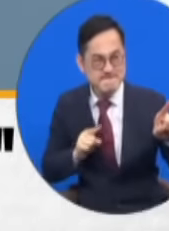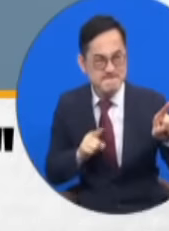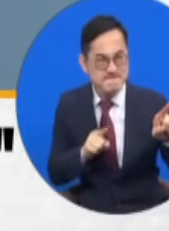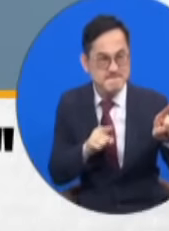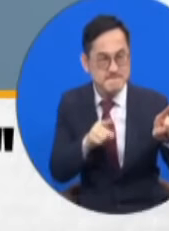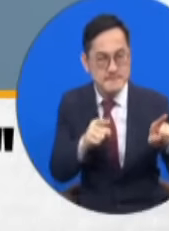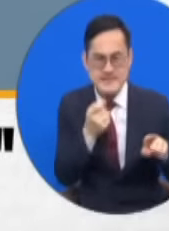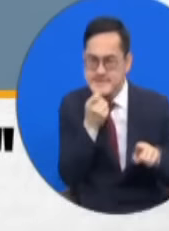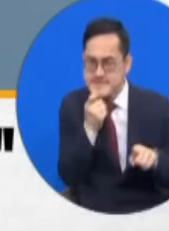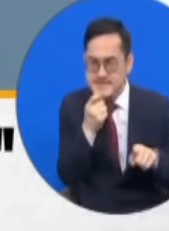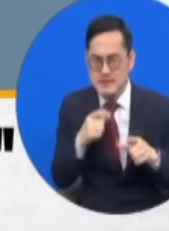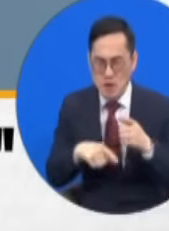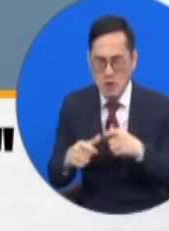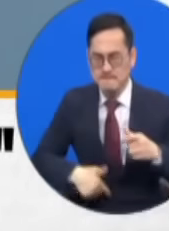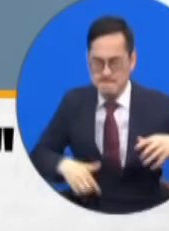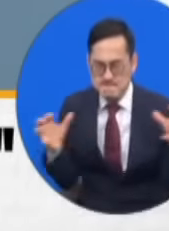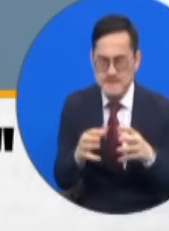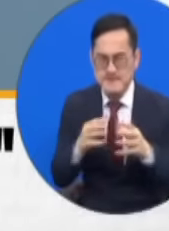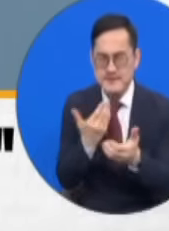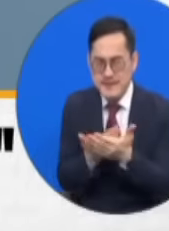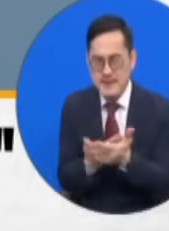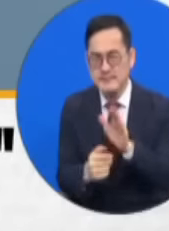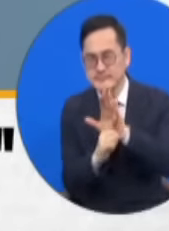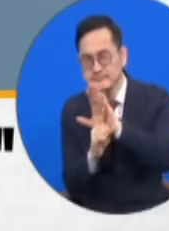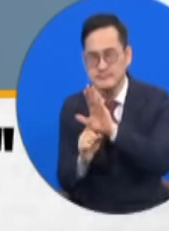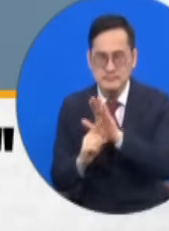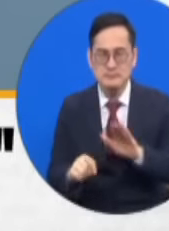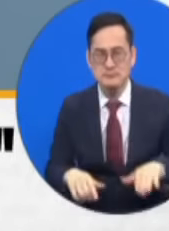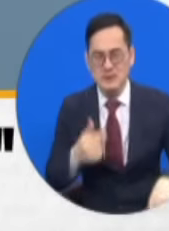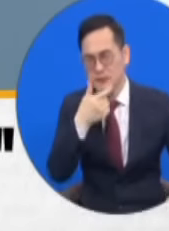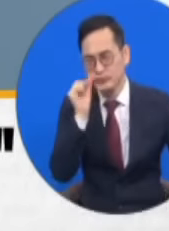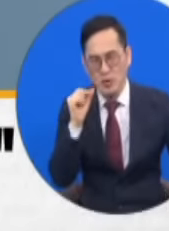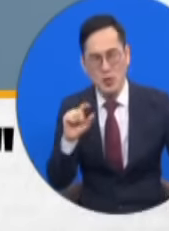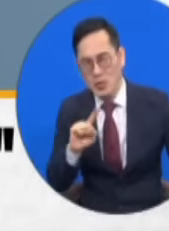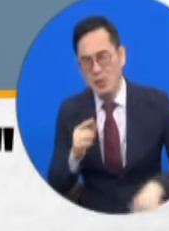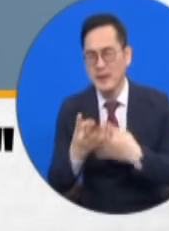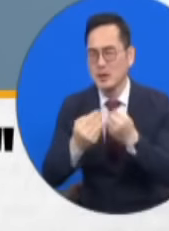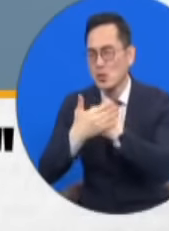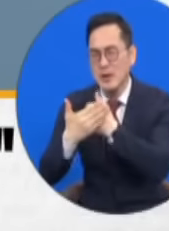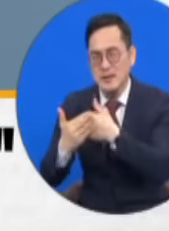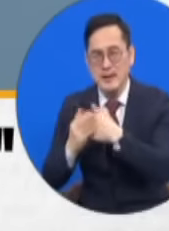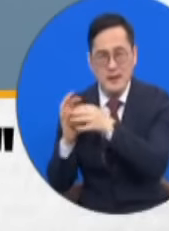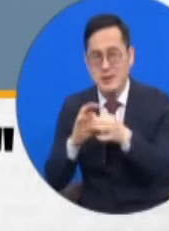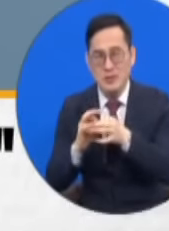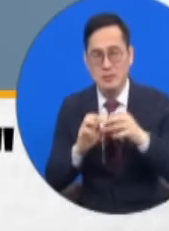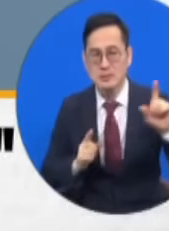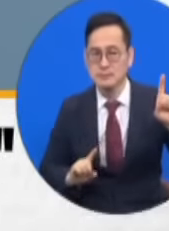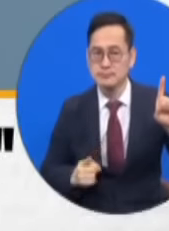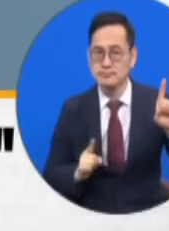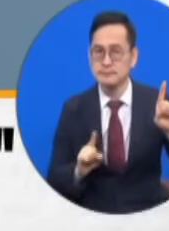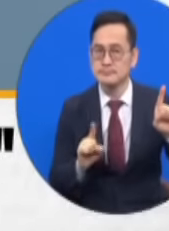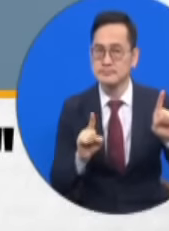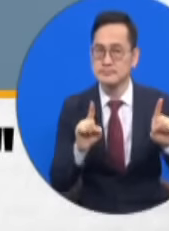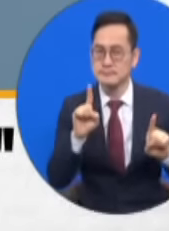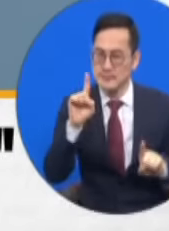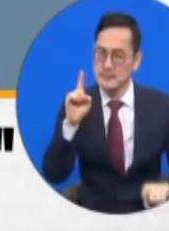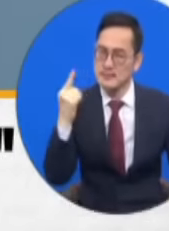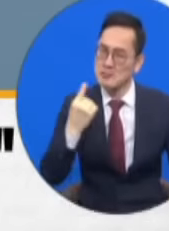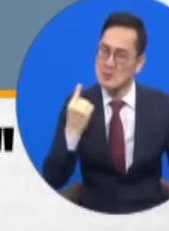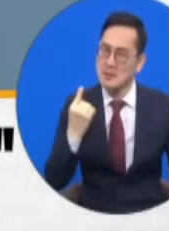표라도 더 결집해야 되겠다고 네. 하는 이 양당의 좀 전략이 완전하게 좀 다르게 나타나고 있잖아요. 그런 측면에서 본다면은